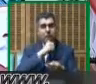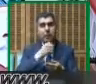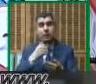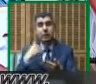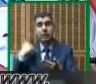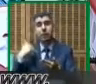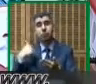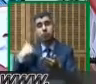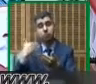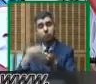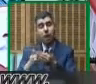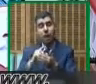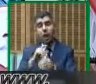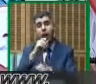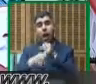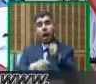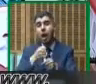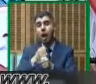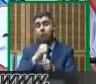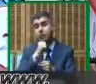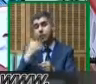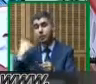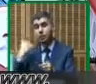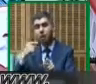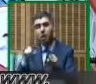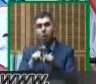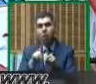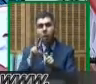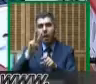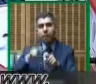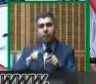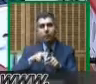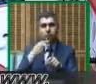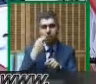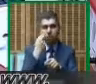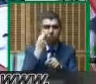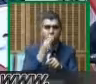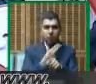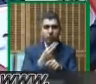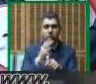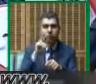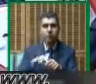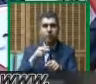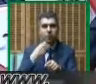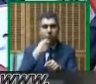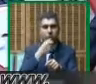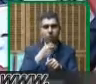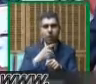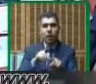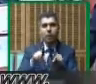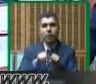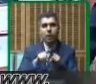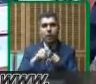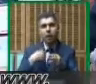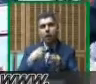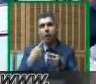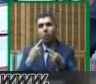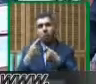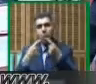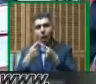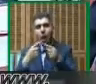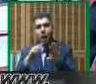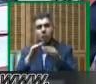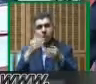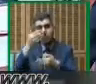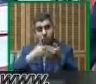يعود لنهايه السنه الماضيه وبعضها غير صحيح، وانا هنا فضلت بمناسبه المناقشه ان